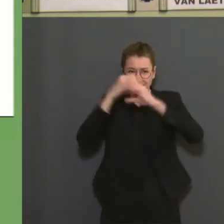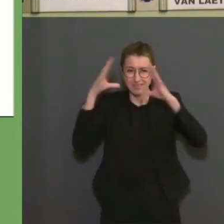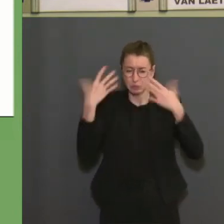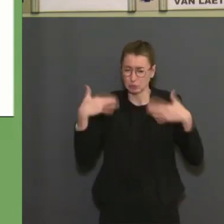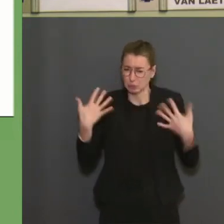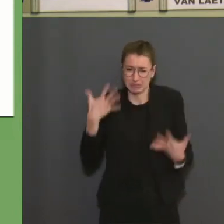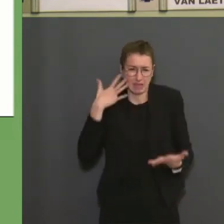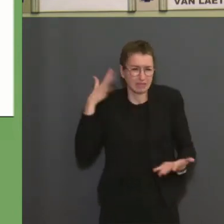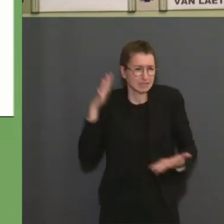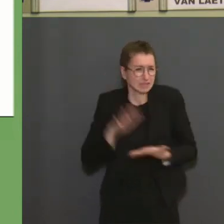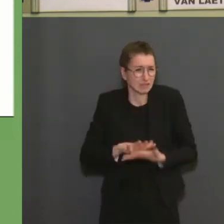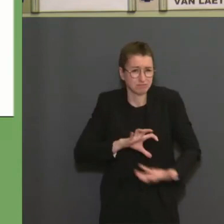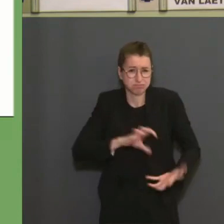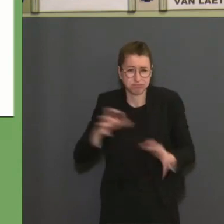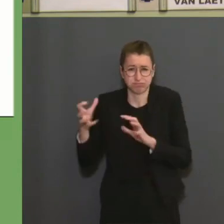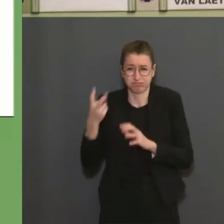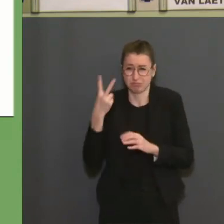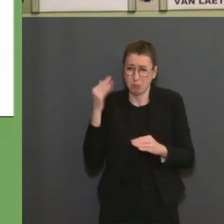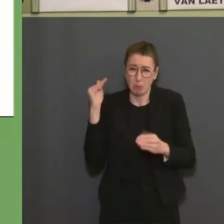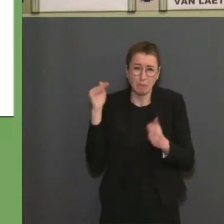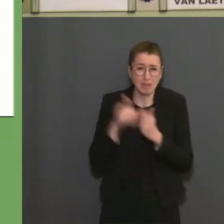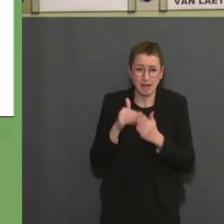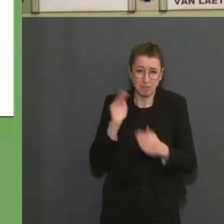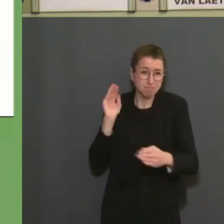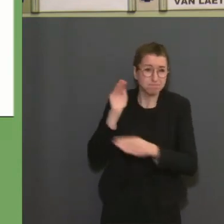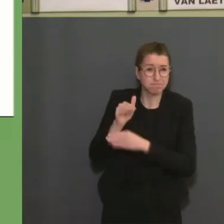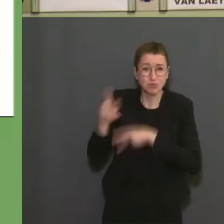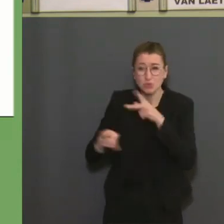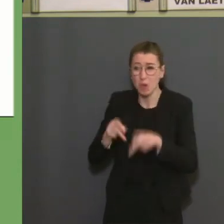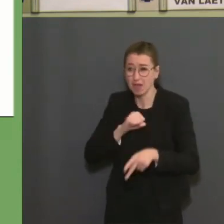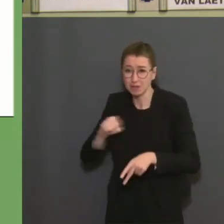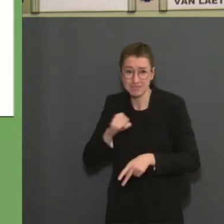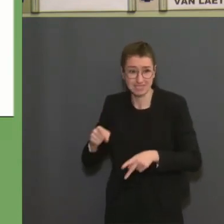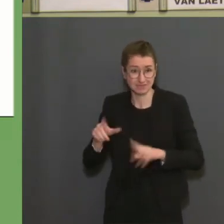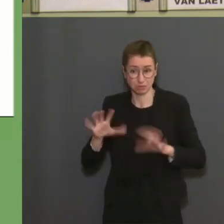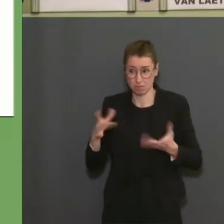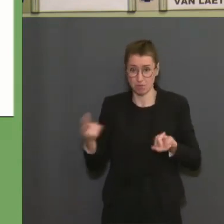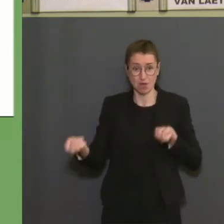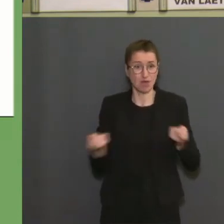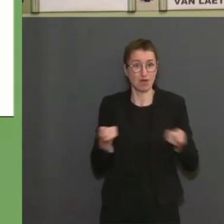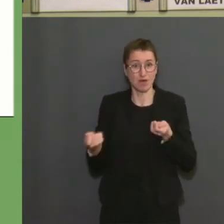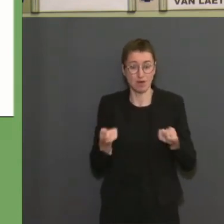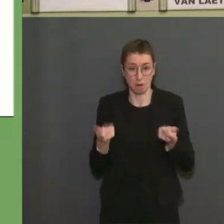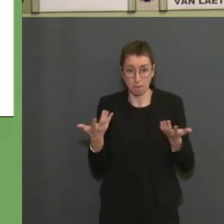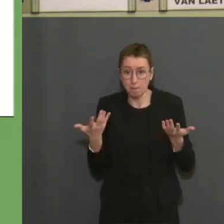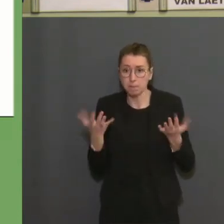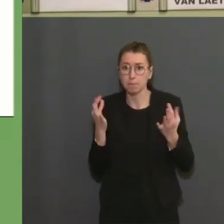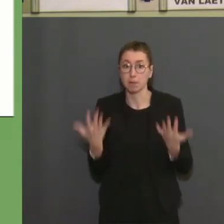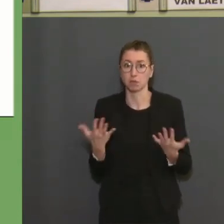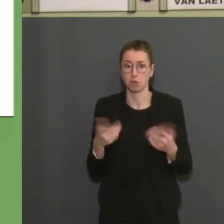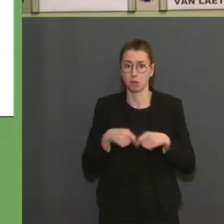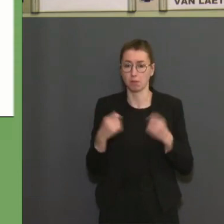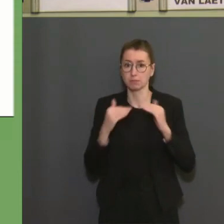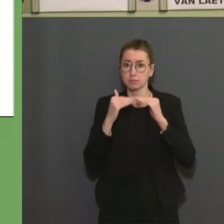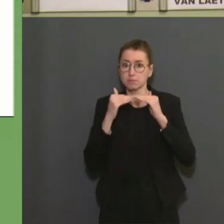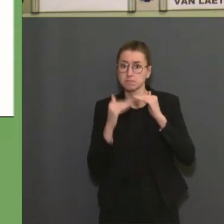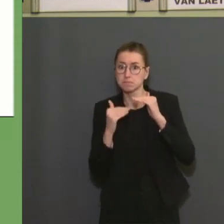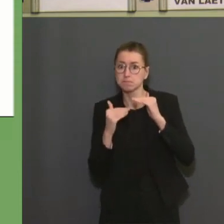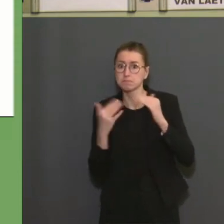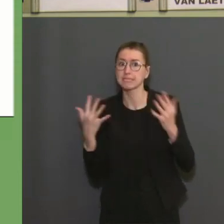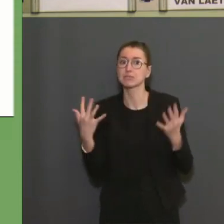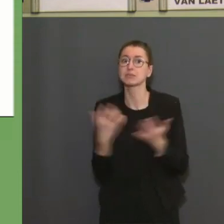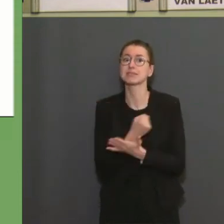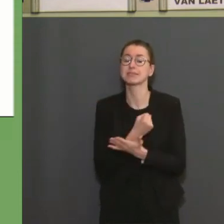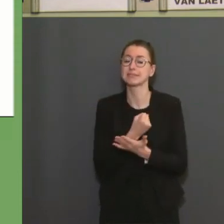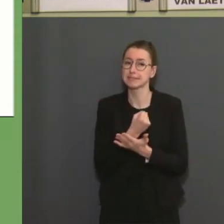plafond du nombre de lits de soins intensifs, mais soulignons qu'actuellement, dans ce domaine, tant pour les patients que pour les familles et que pour le personnel,